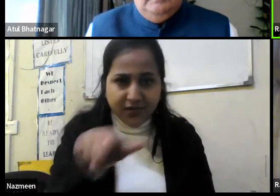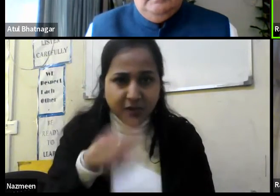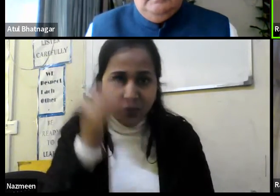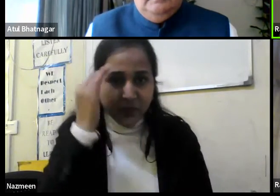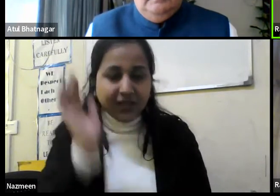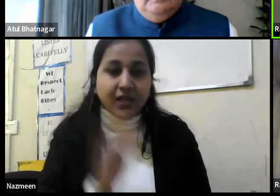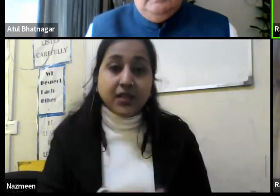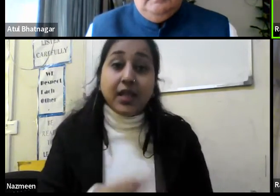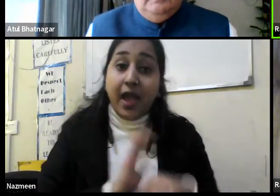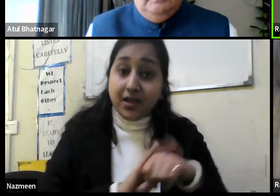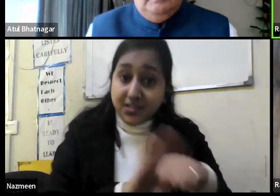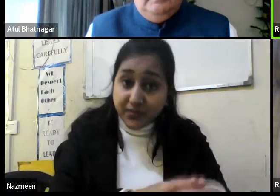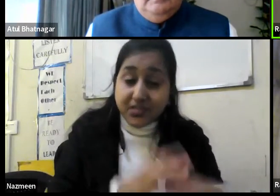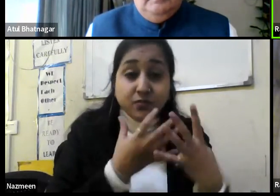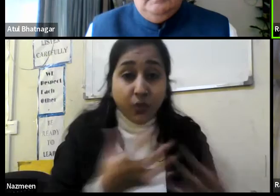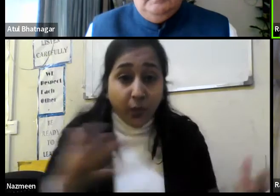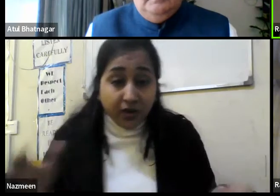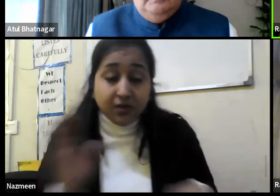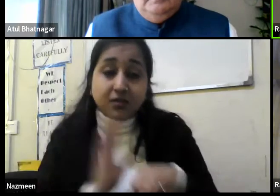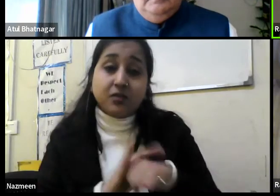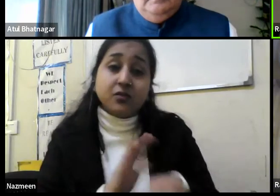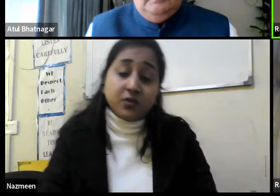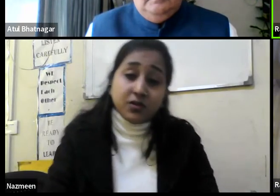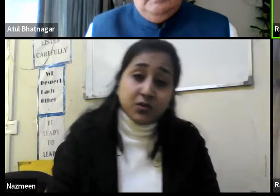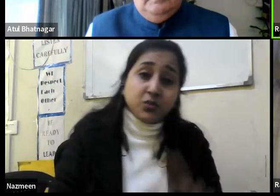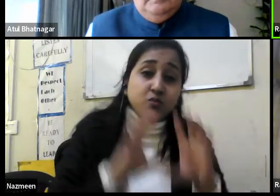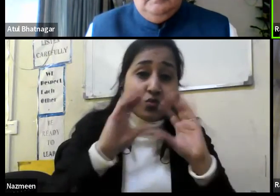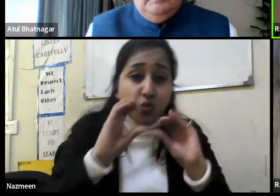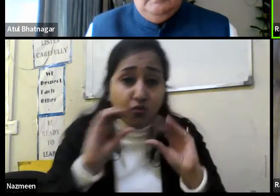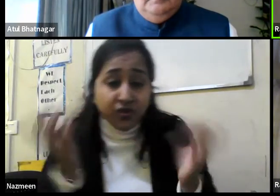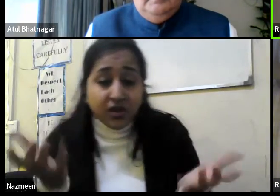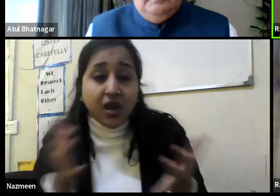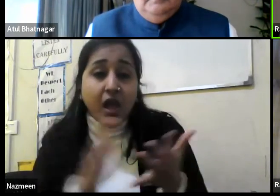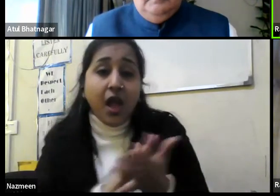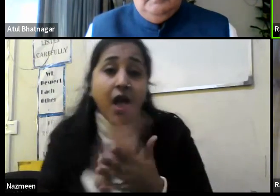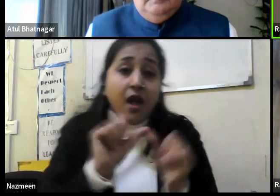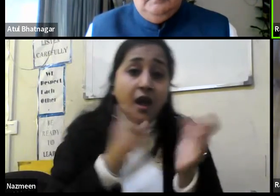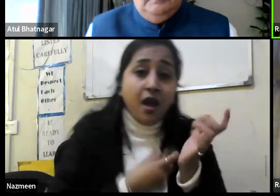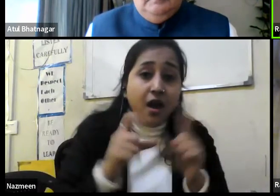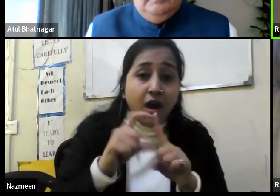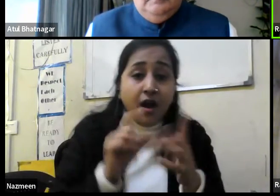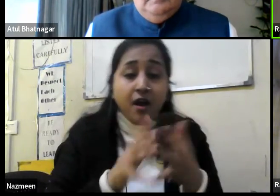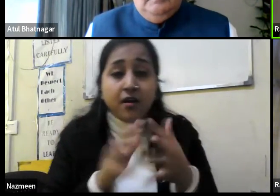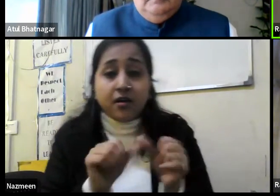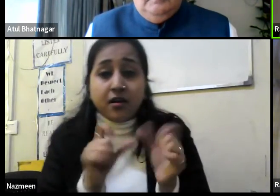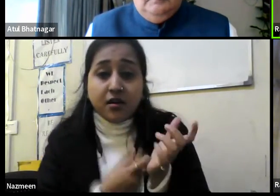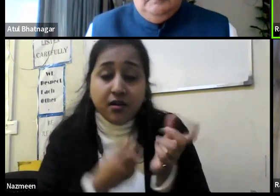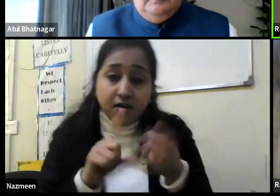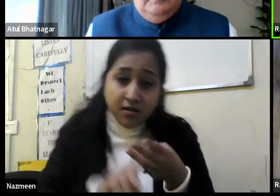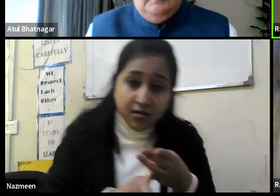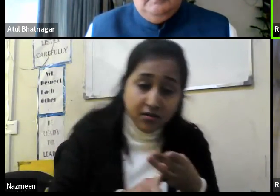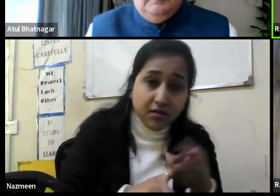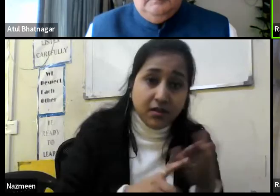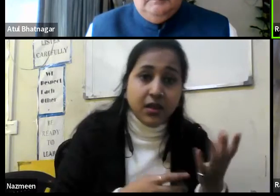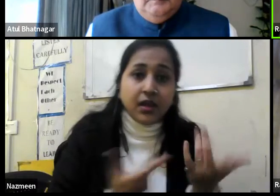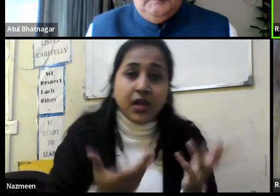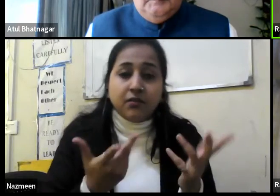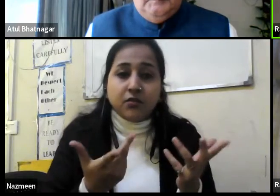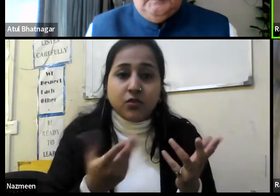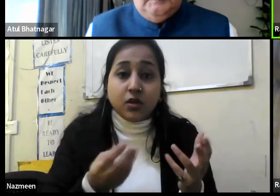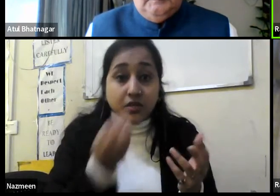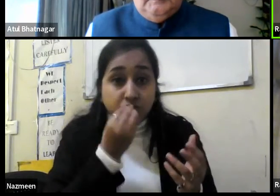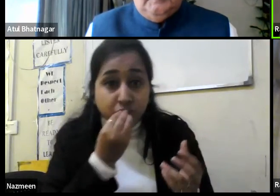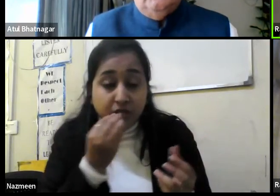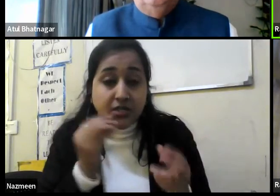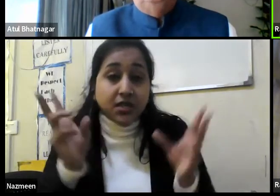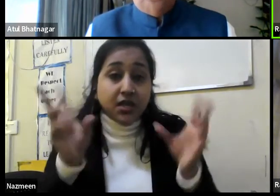अपने एक्सपीरियंस के बारे में जानना। चाहे सॉफ्टवेयर है तो सॉफ्टवेयर के बारे में, हार्डवेयर है, अगर मैं खाने पीने का बिजनेस है उसके बारे